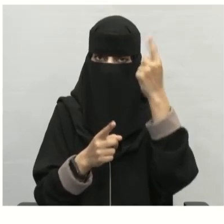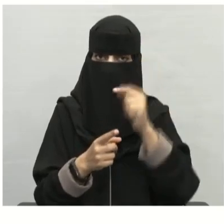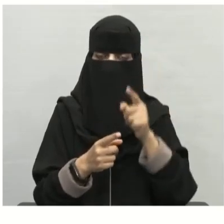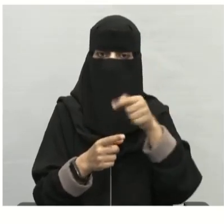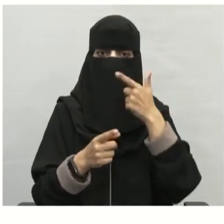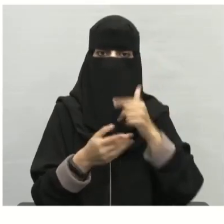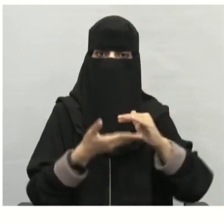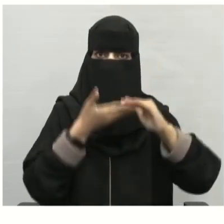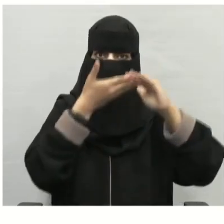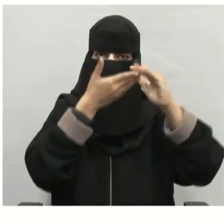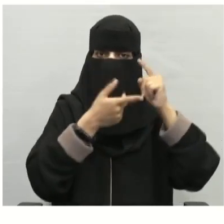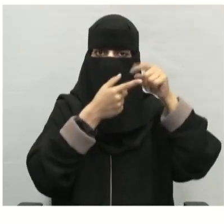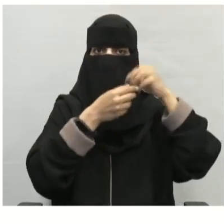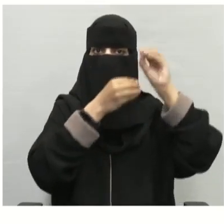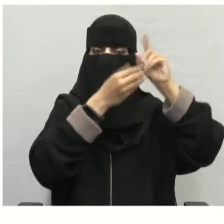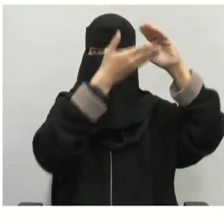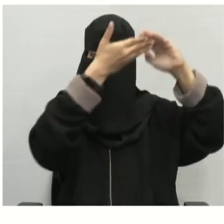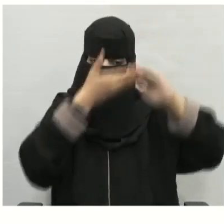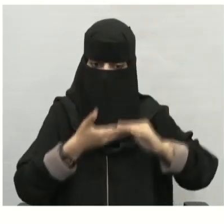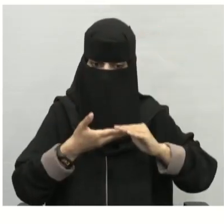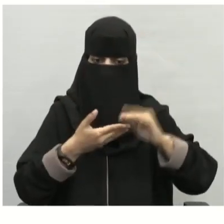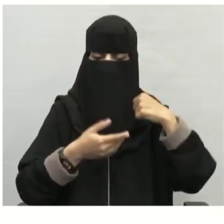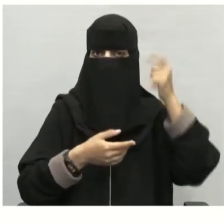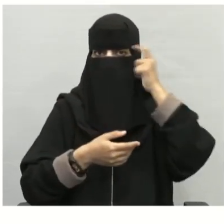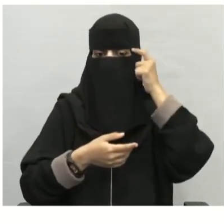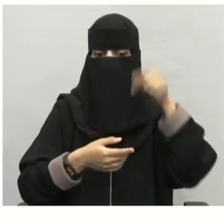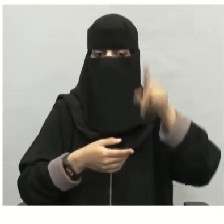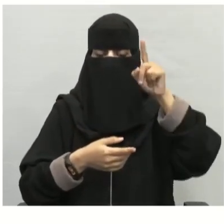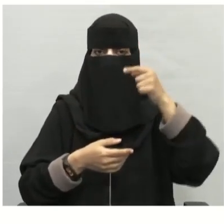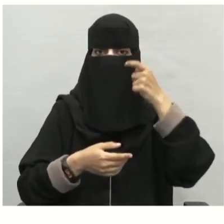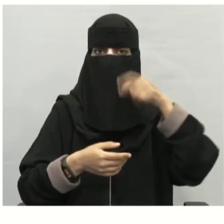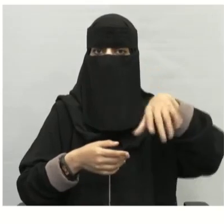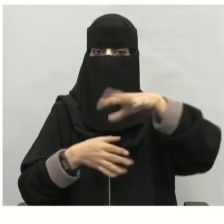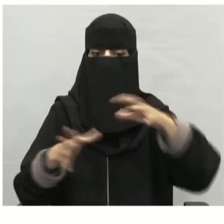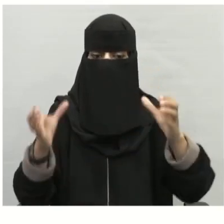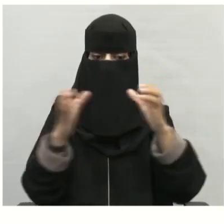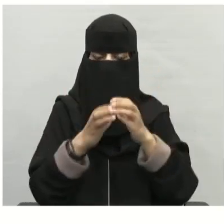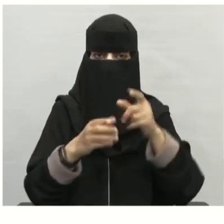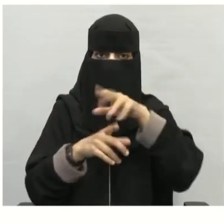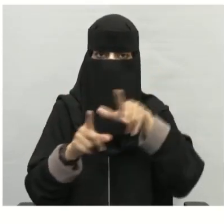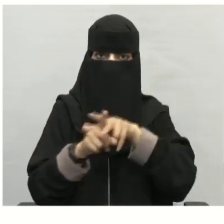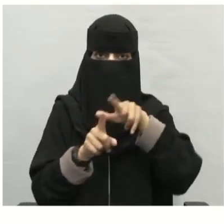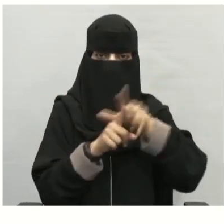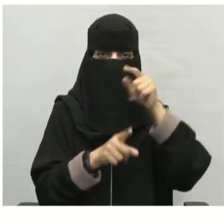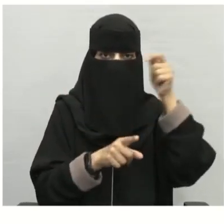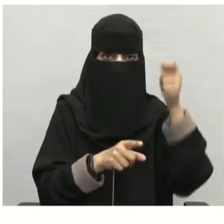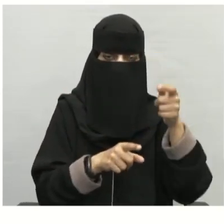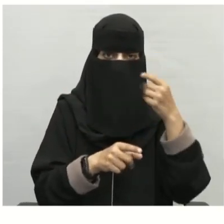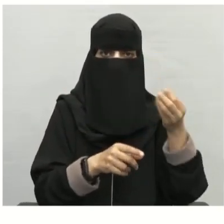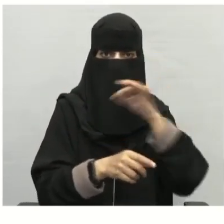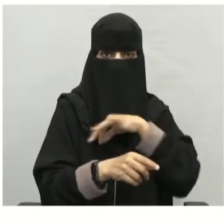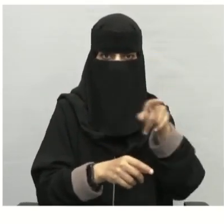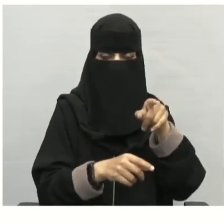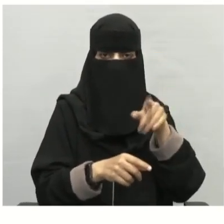واذا استعنت فاستعن بالله واعلم ان الامه لو اجتمعت على ان ينفعوك بشيء